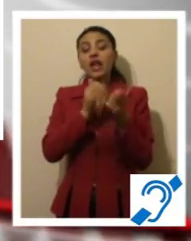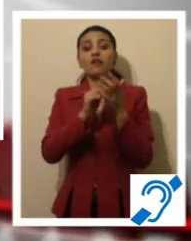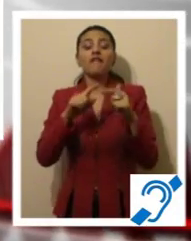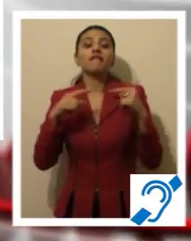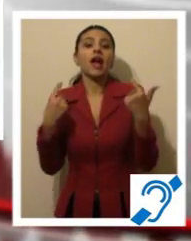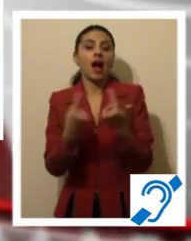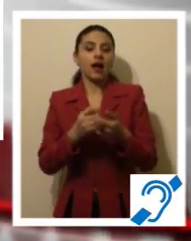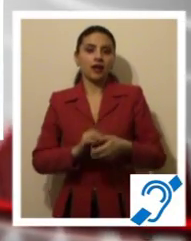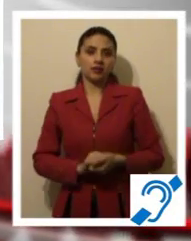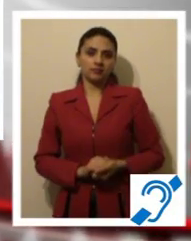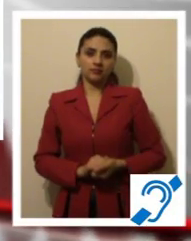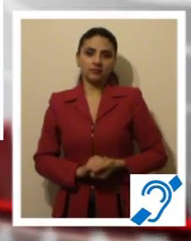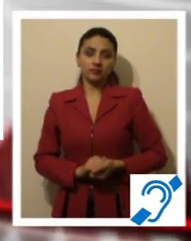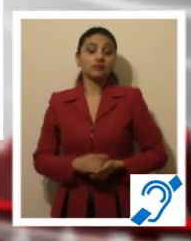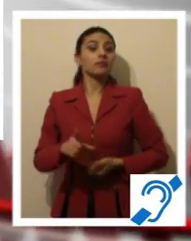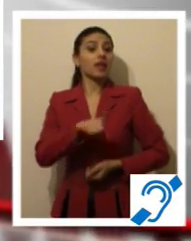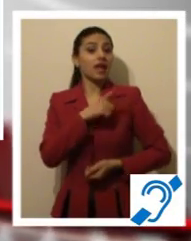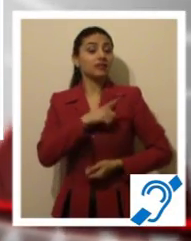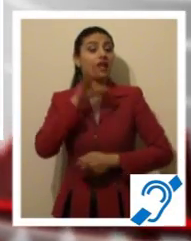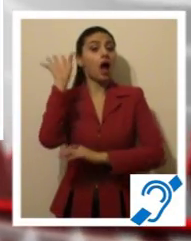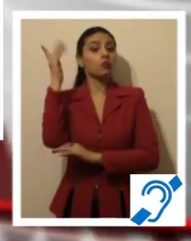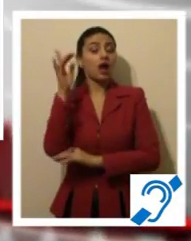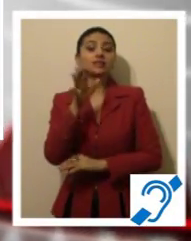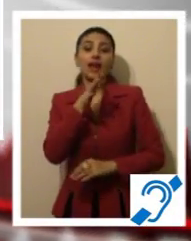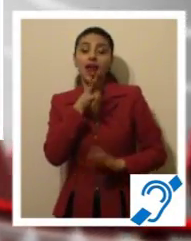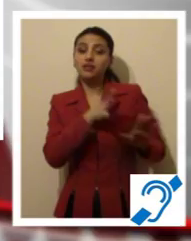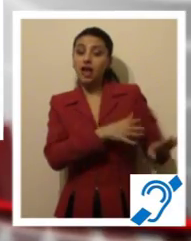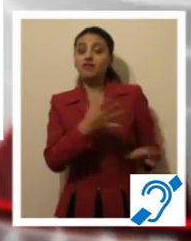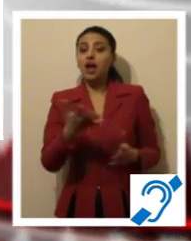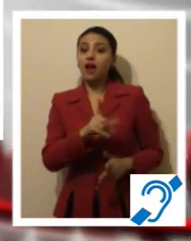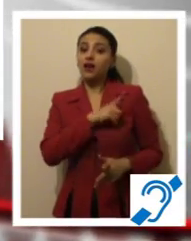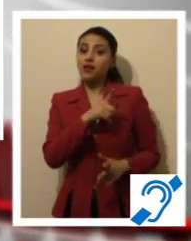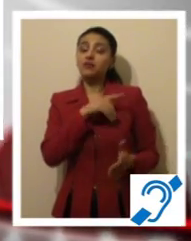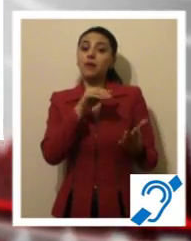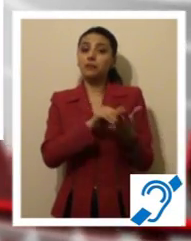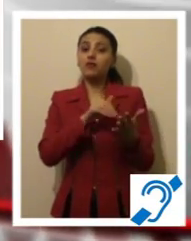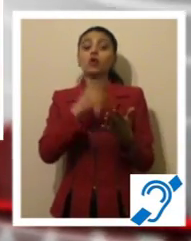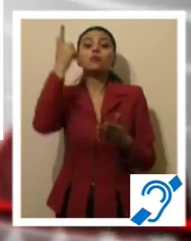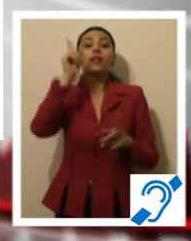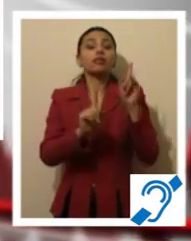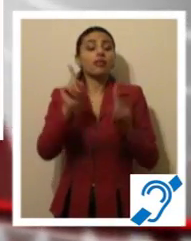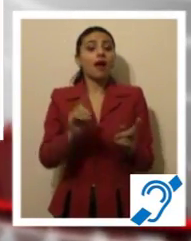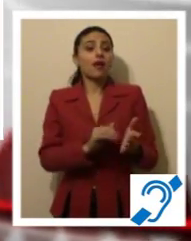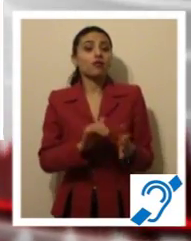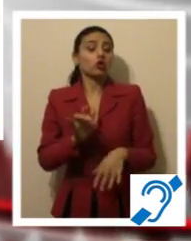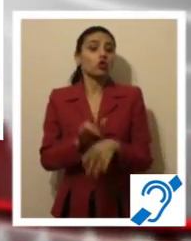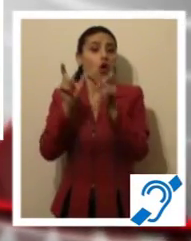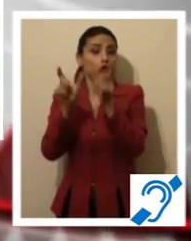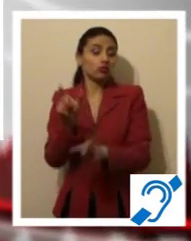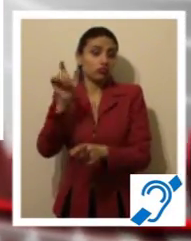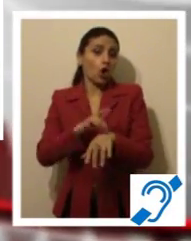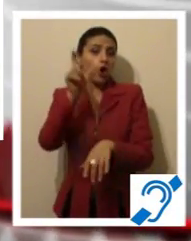din teren. Sunt ambulanțe de rezervă care sunt solicitate numai dacă medicul